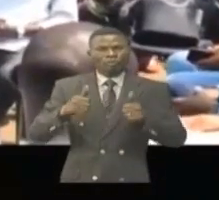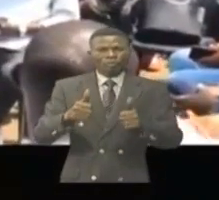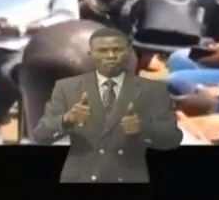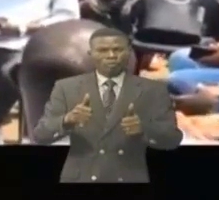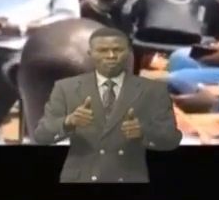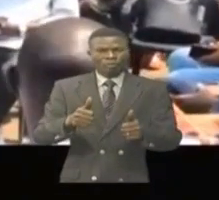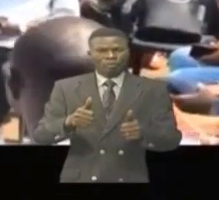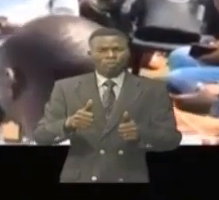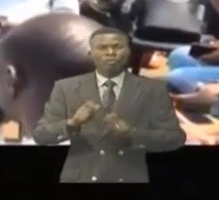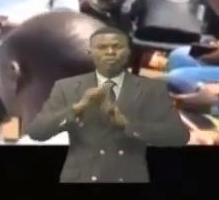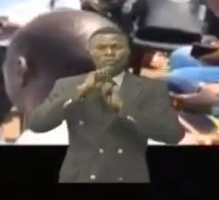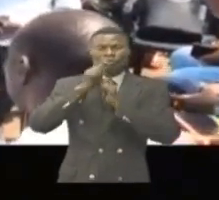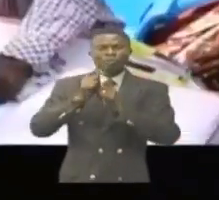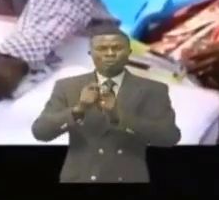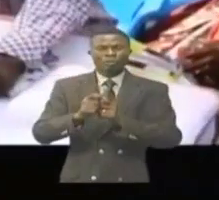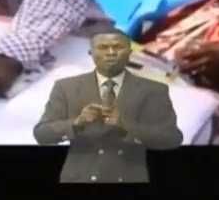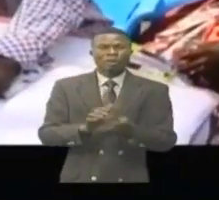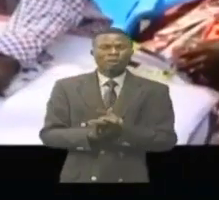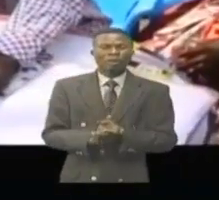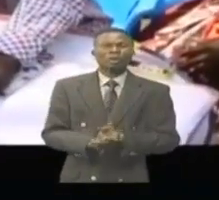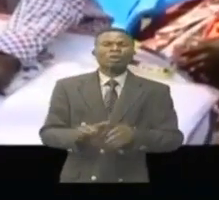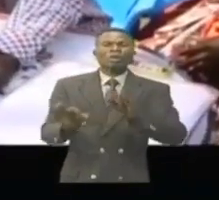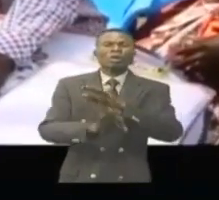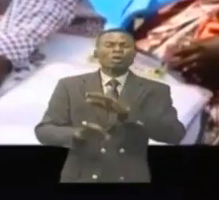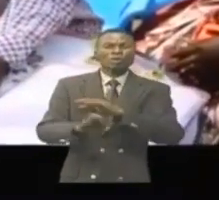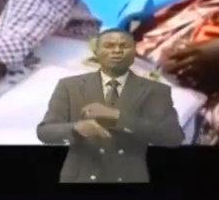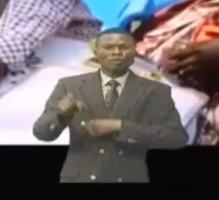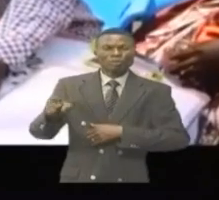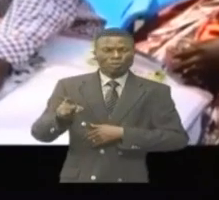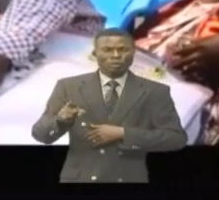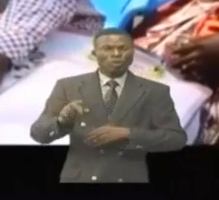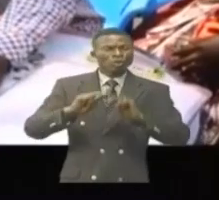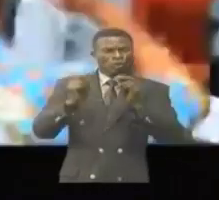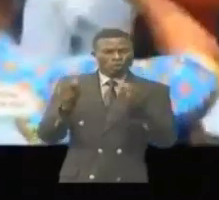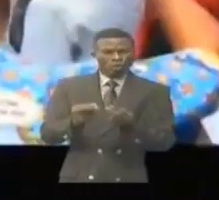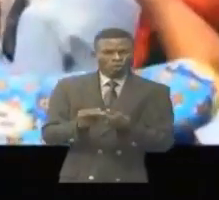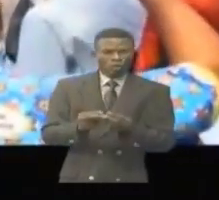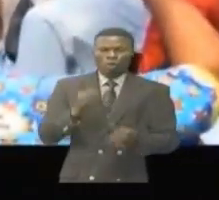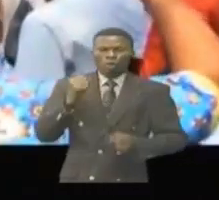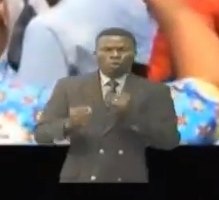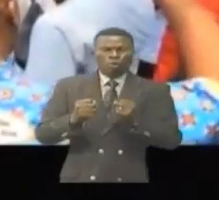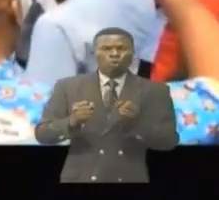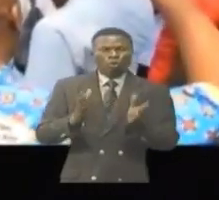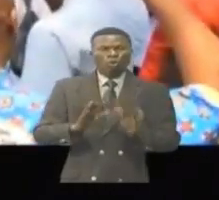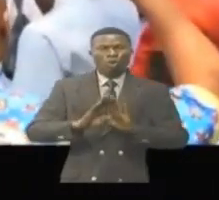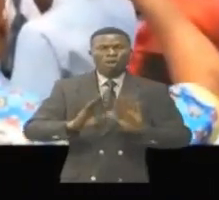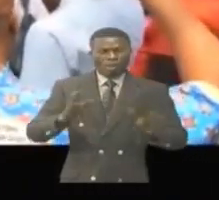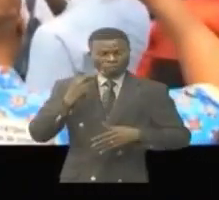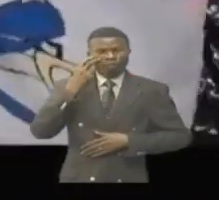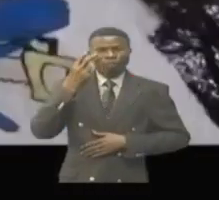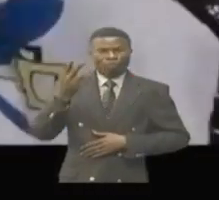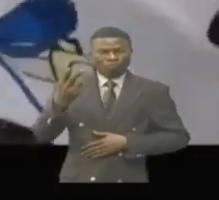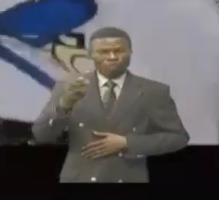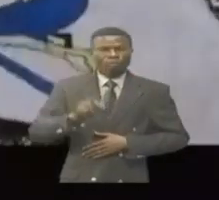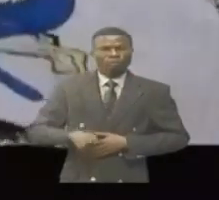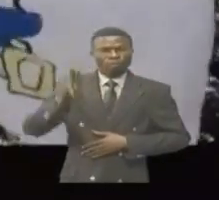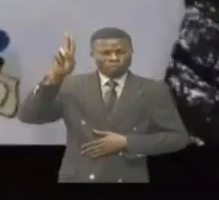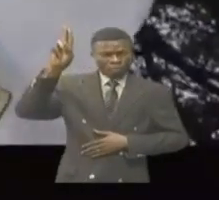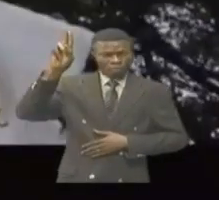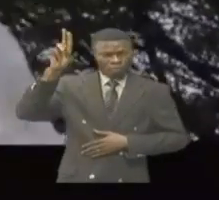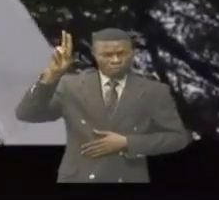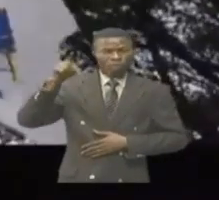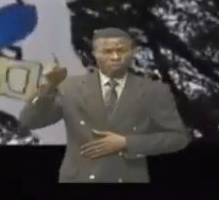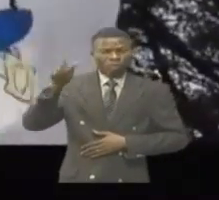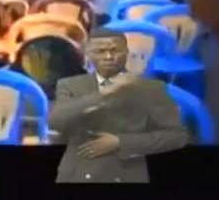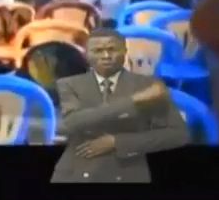acte remarquable de la Fondation Elidor Massamba vient en appui au dynamisme déjà perceptible du CG de l'UDPS, Augustin Kabuya,